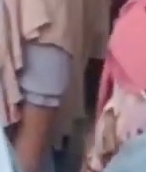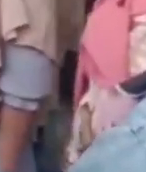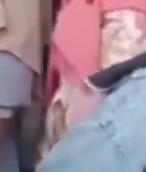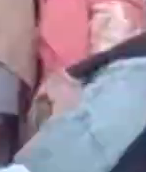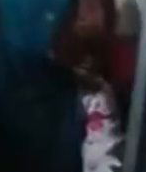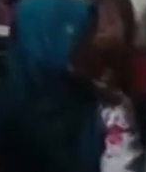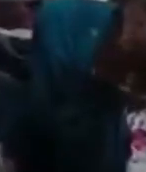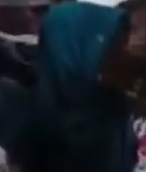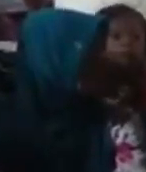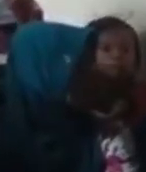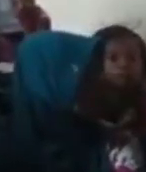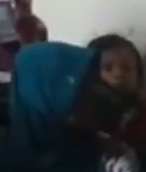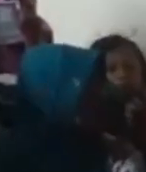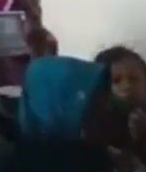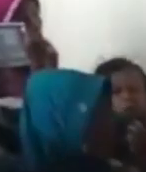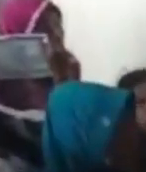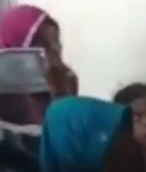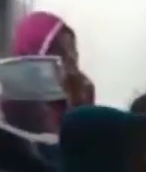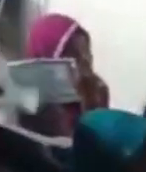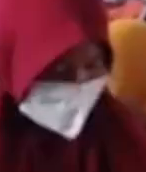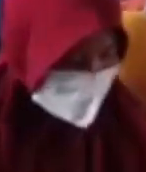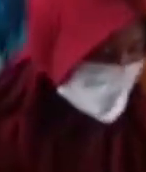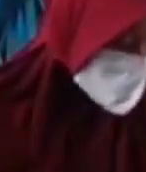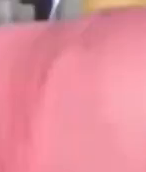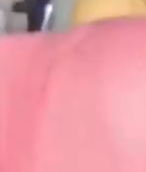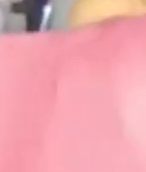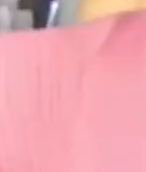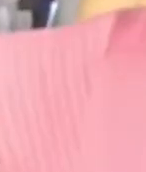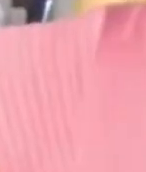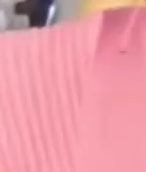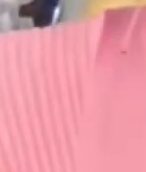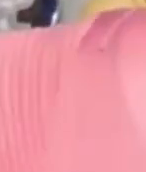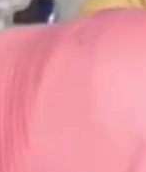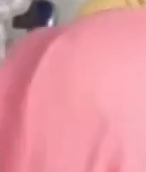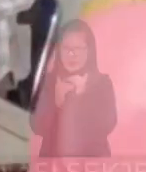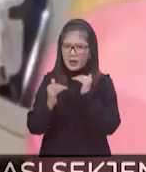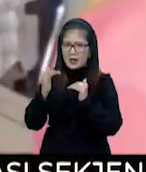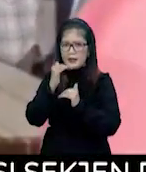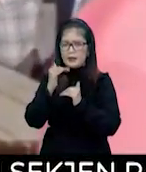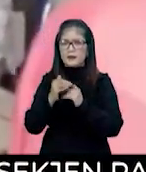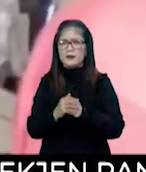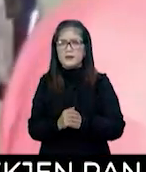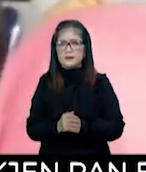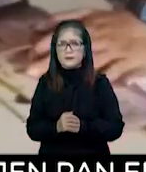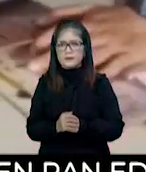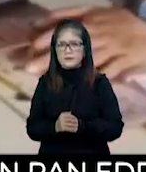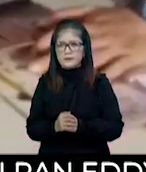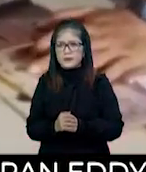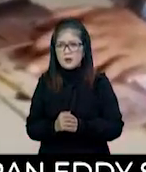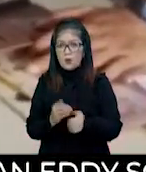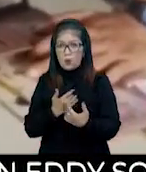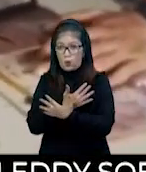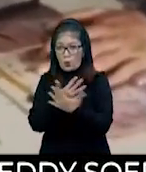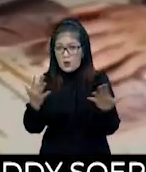membantu masyarakat memenuhi kebutuhan di tengah melambungnya berbagai harga kebutuhan pokok di pasaran. Tingginya antusiasme warga